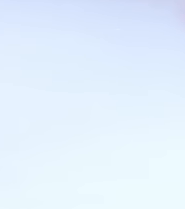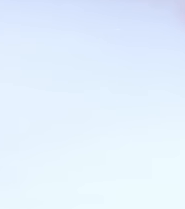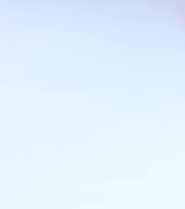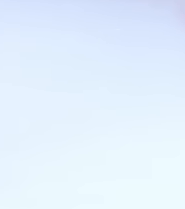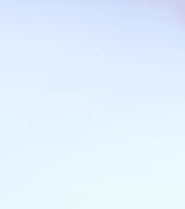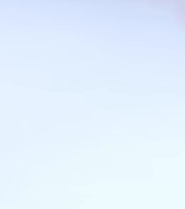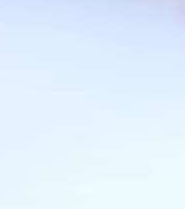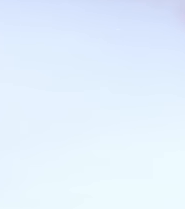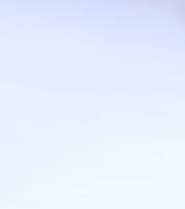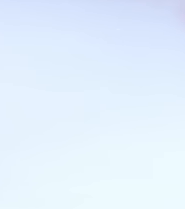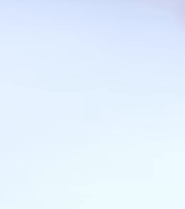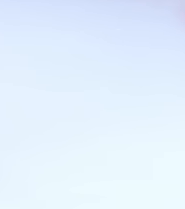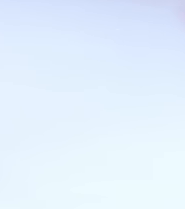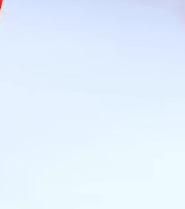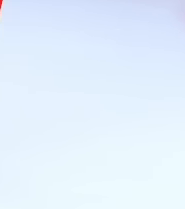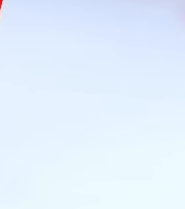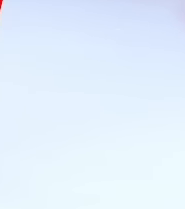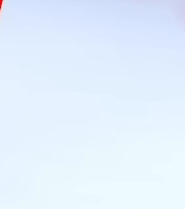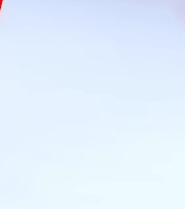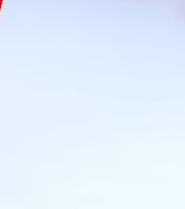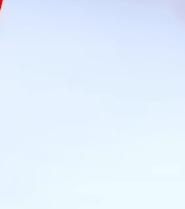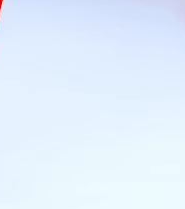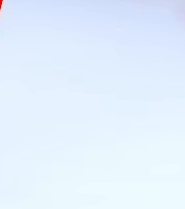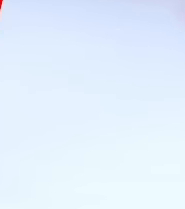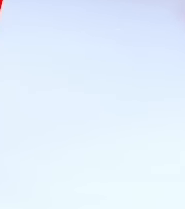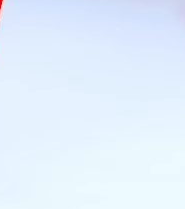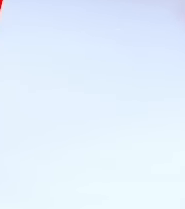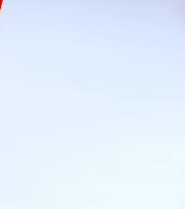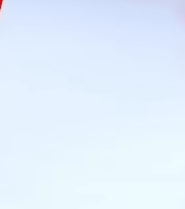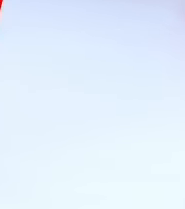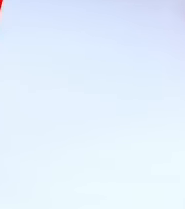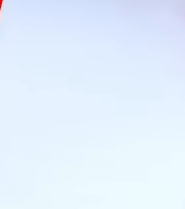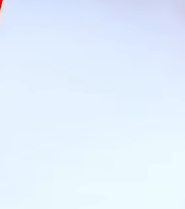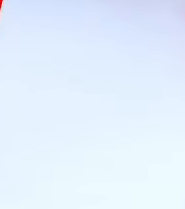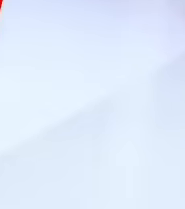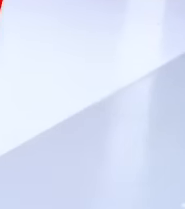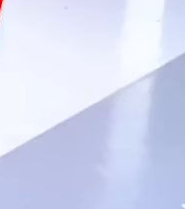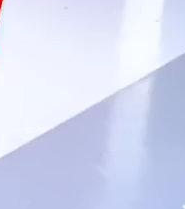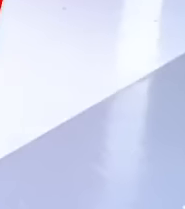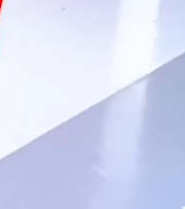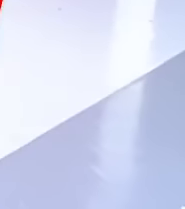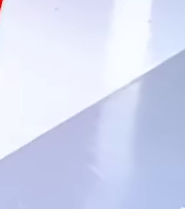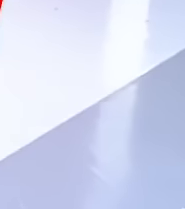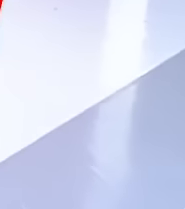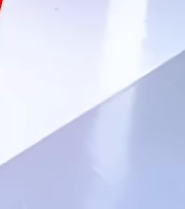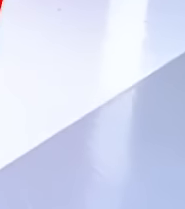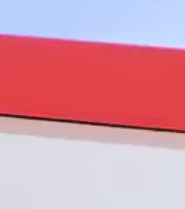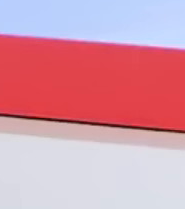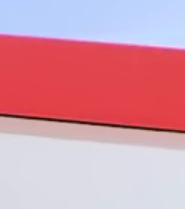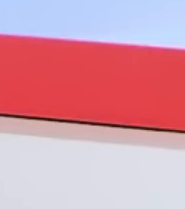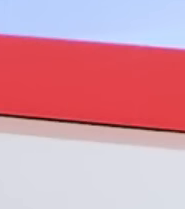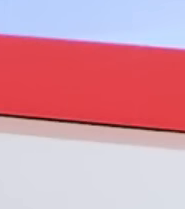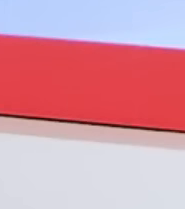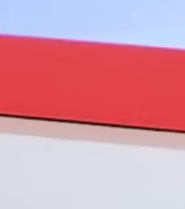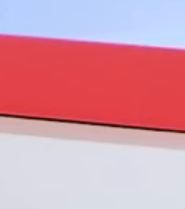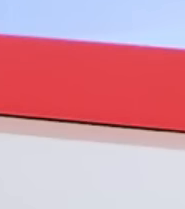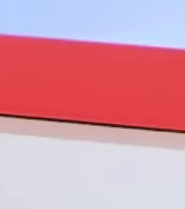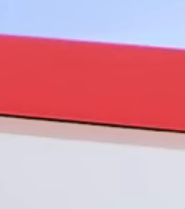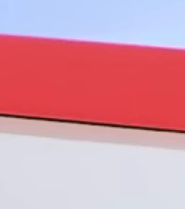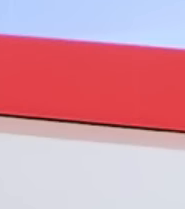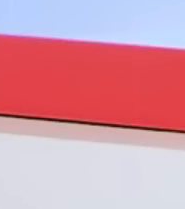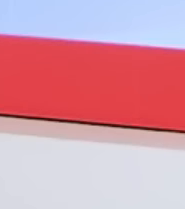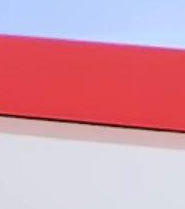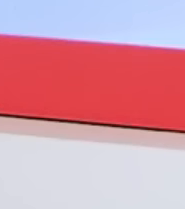Ako si Maki Pulido mula sa GMA Integrated News. Ang News Authority ng Pilipino. Mga